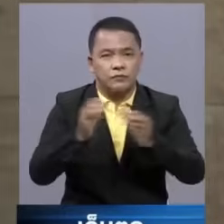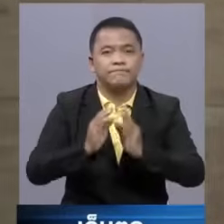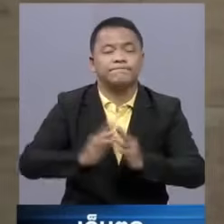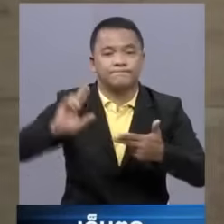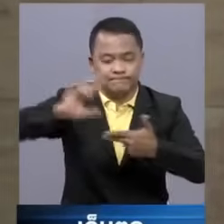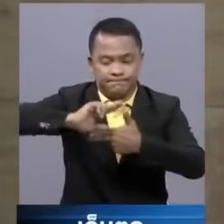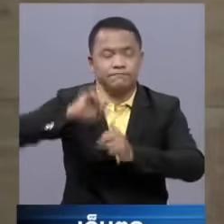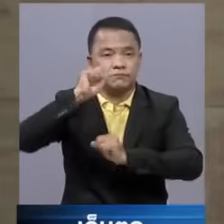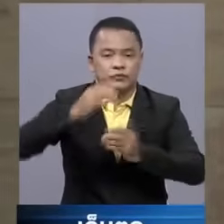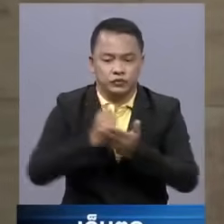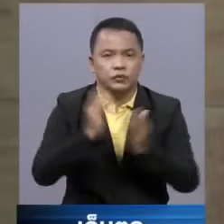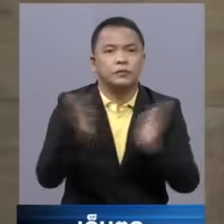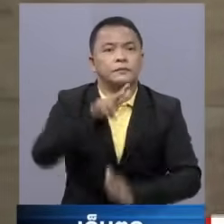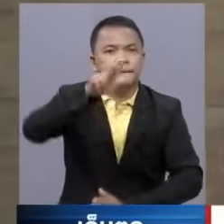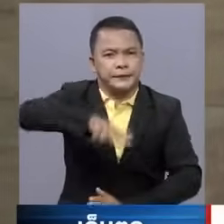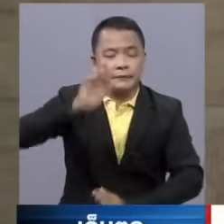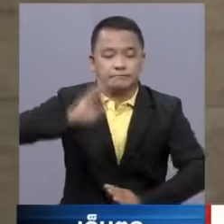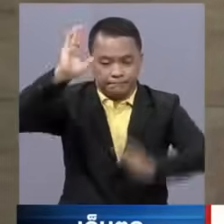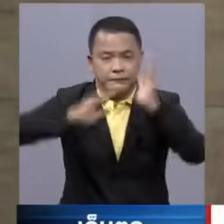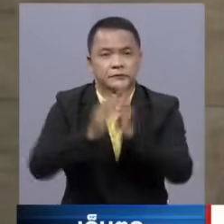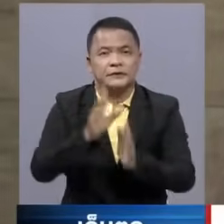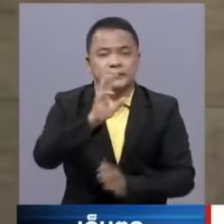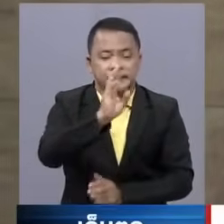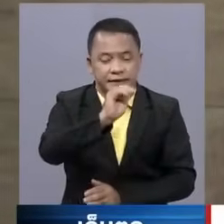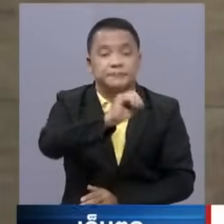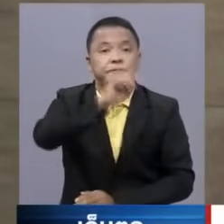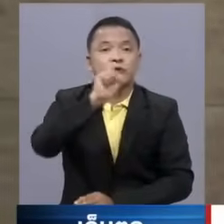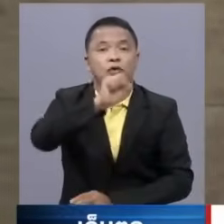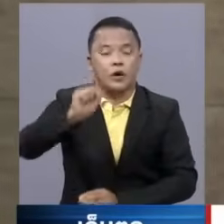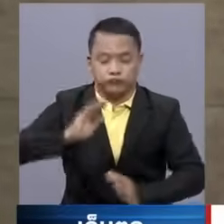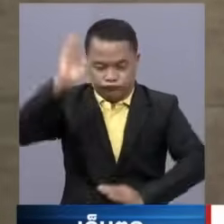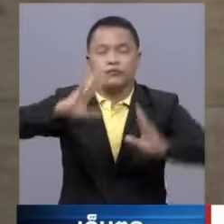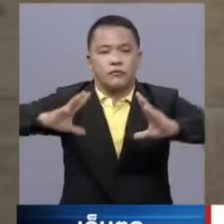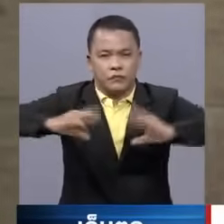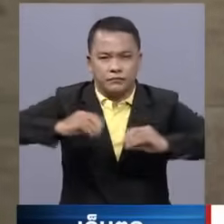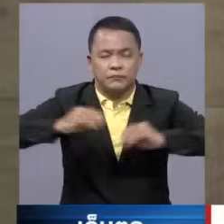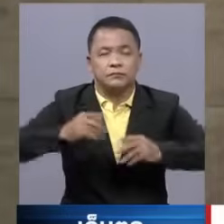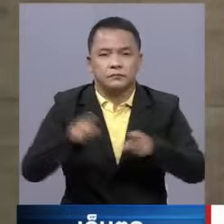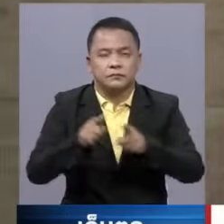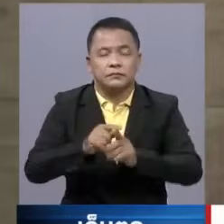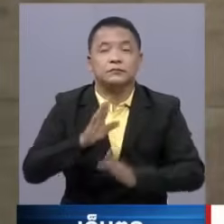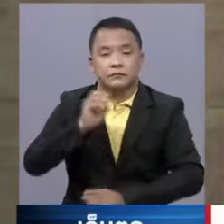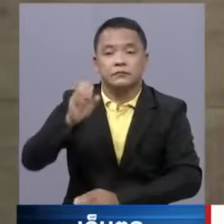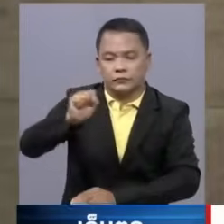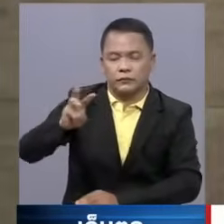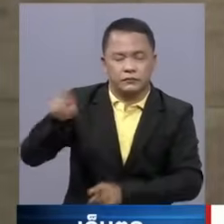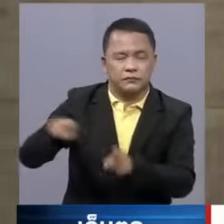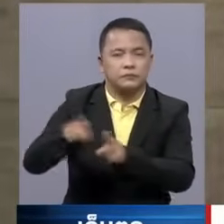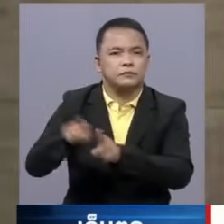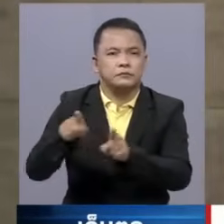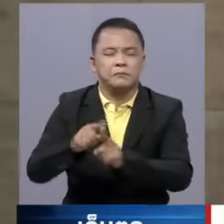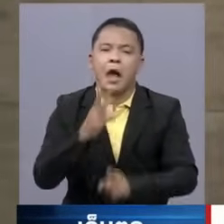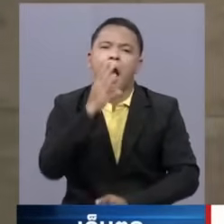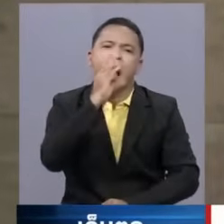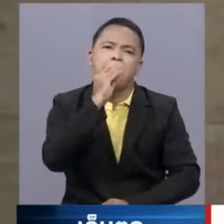ประชารัฐที่ประกาศสนับสนุนเพื่อไทยโดย 40ส.สของพรรคพร้อมบทนายกให้เนี่ยตัวคุณติณศักดิ์เองก็มองว่าเป็นสัญญา